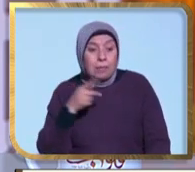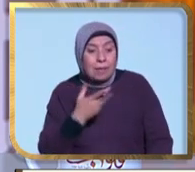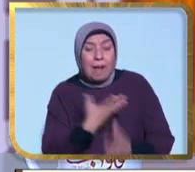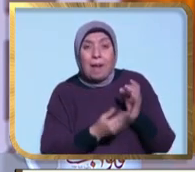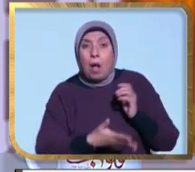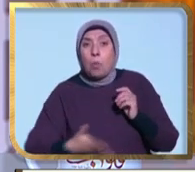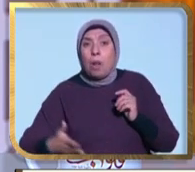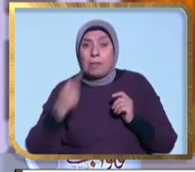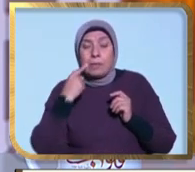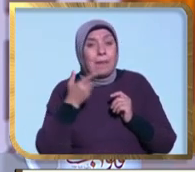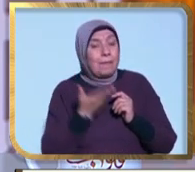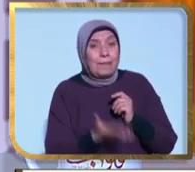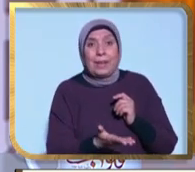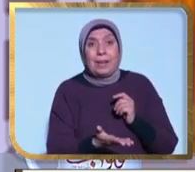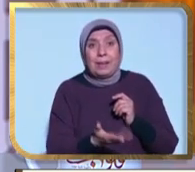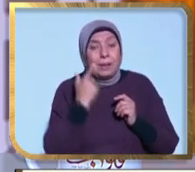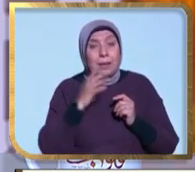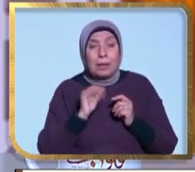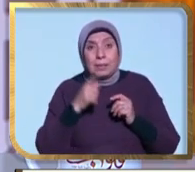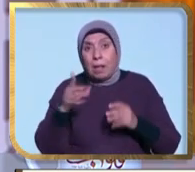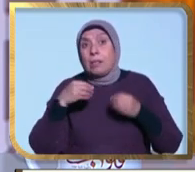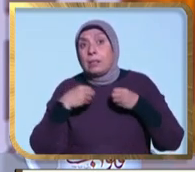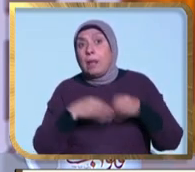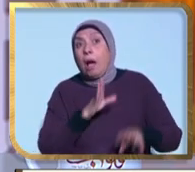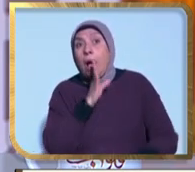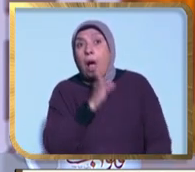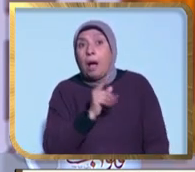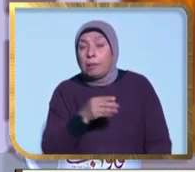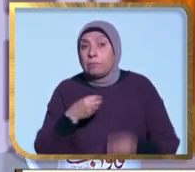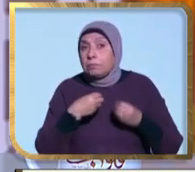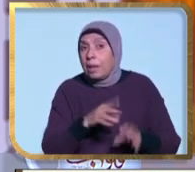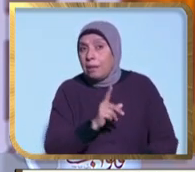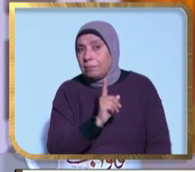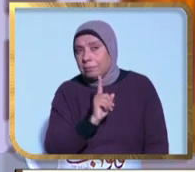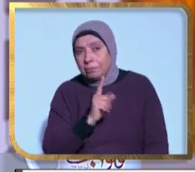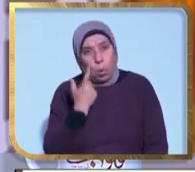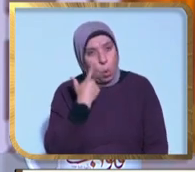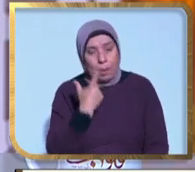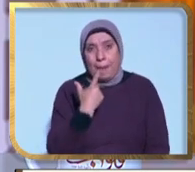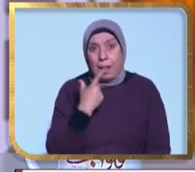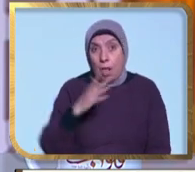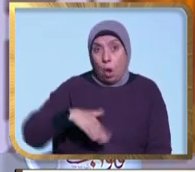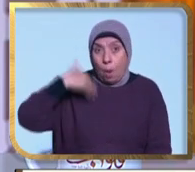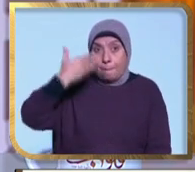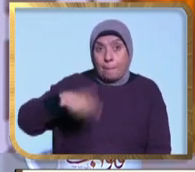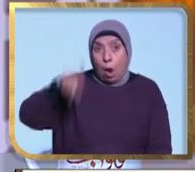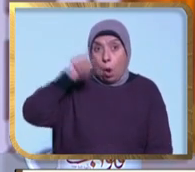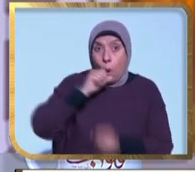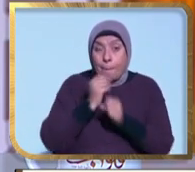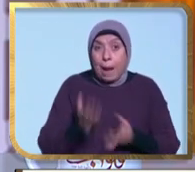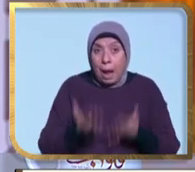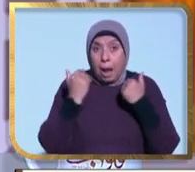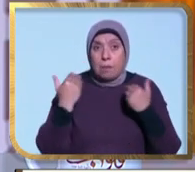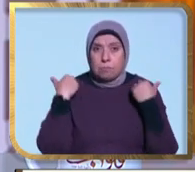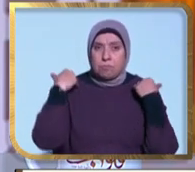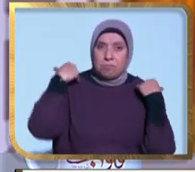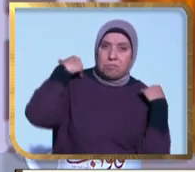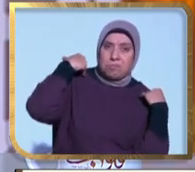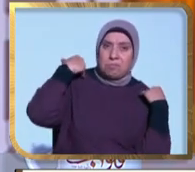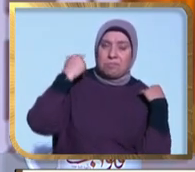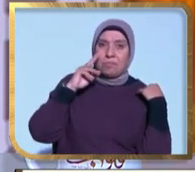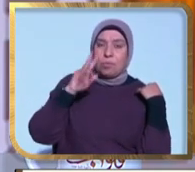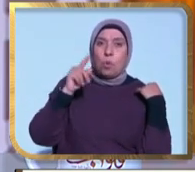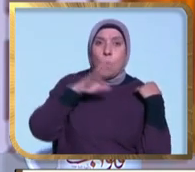راضيه منها اخر ما نضيع حقوق بعض يبعث هذا يوم القيامه وشقه مائل مفضوح بقى على